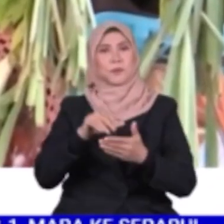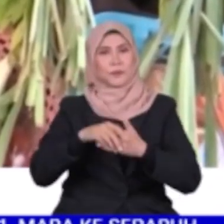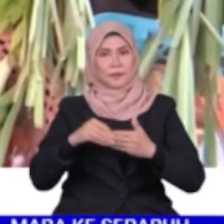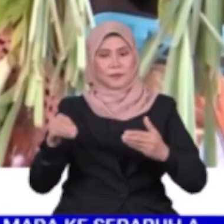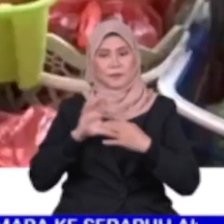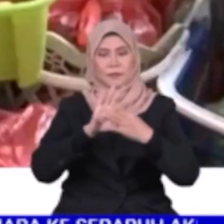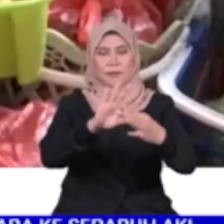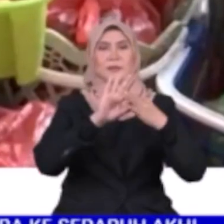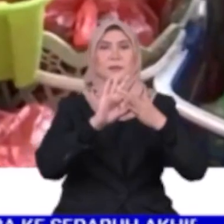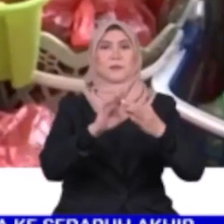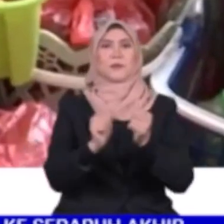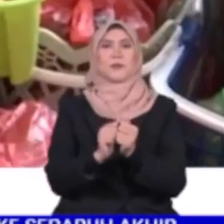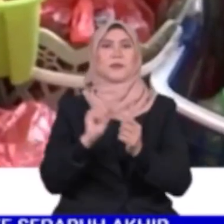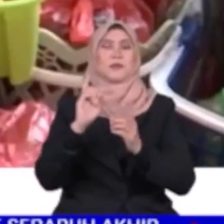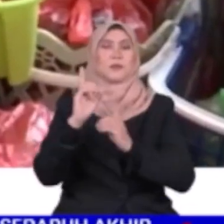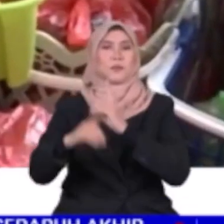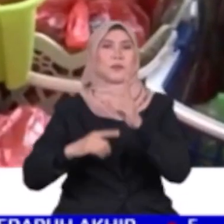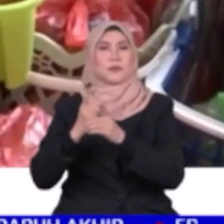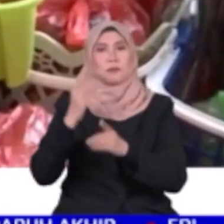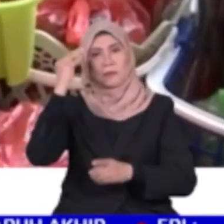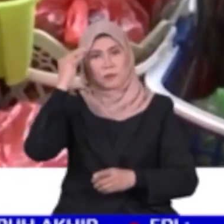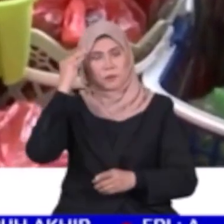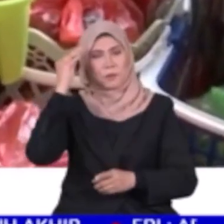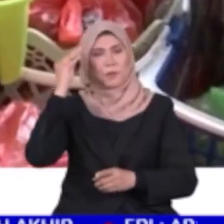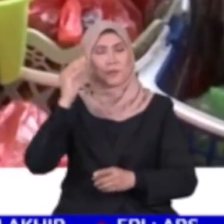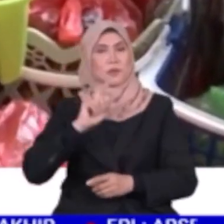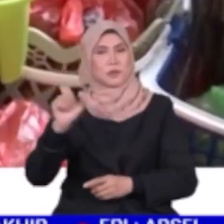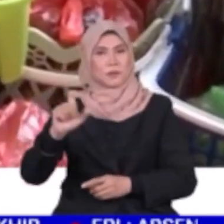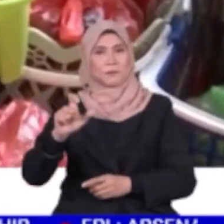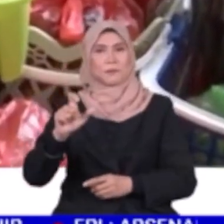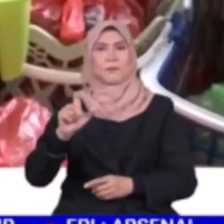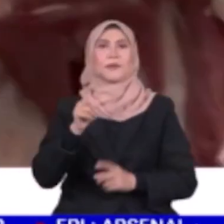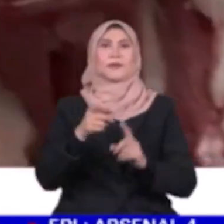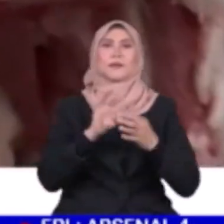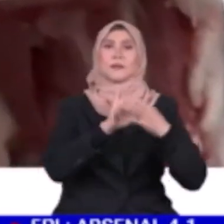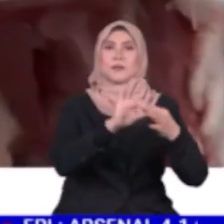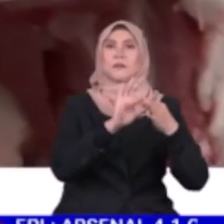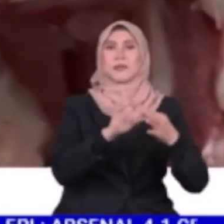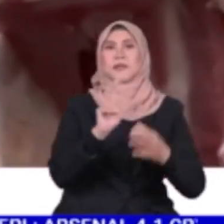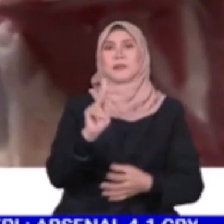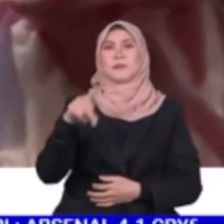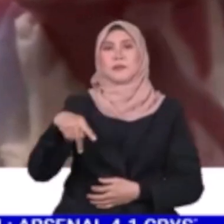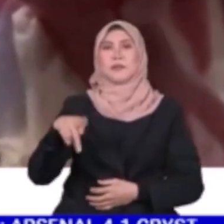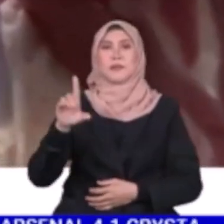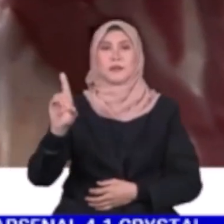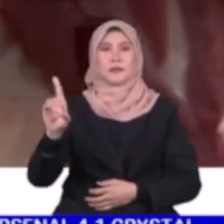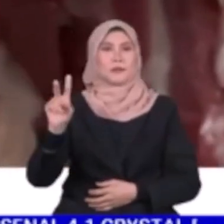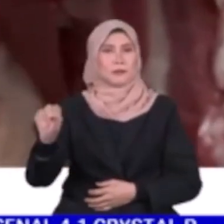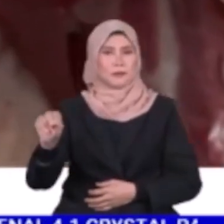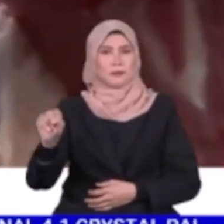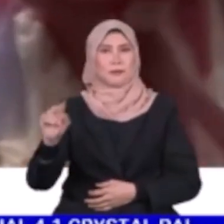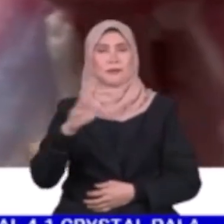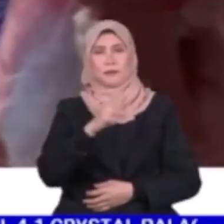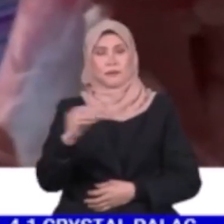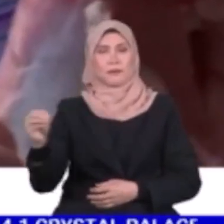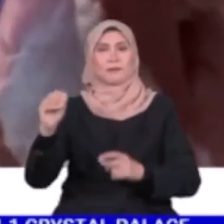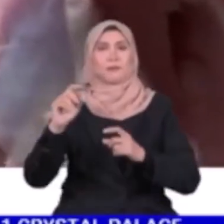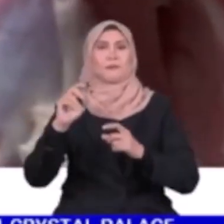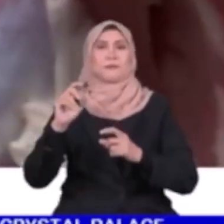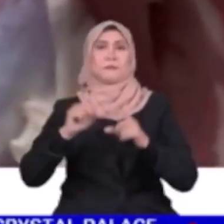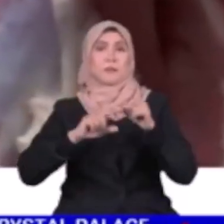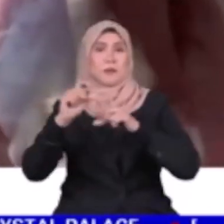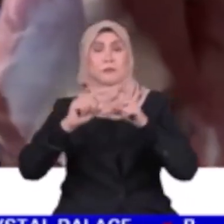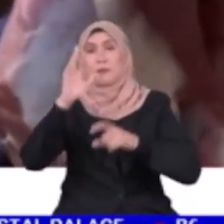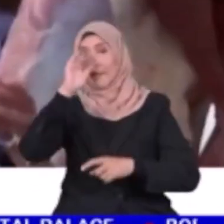dengan kerjasama Dunia Melayu Dunia Islam DMDI, Kementerian Perdagangan Dalam Negeri dan Kos Sara Hidup KPDN, Majlis Bandaraya